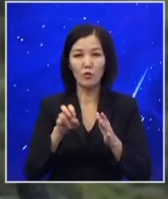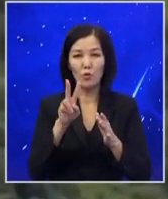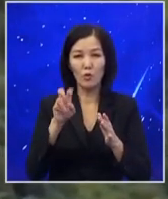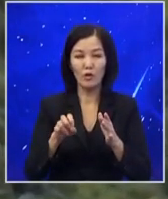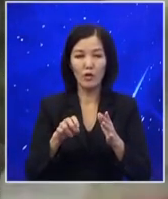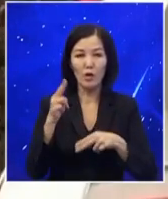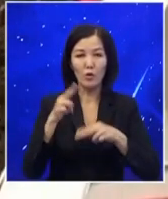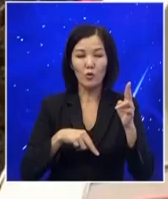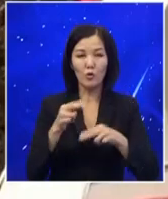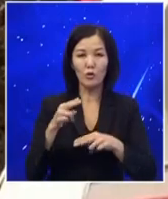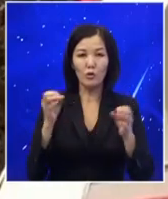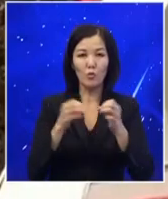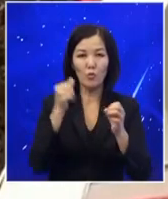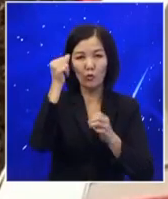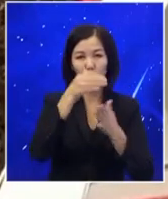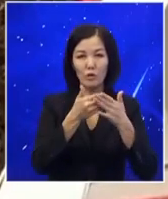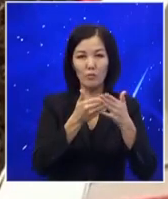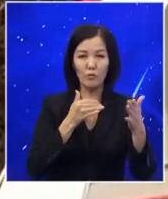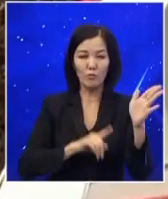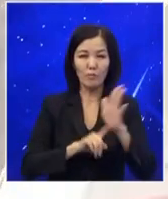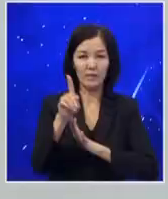үңгірдің құрылысы 10 жыл бұрын басталған.